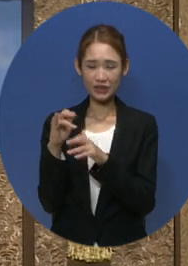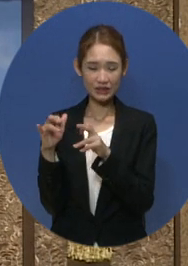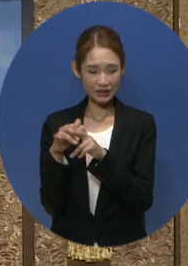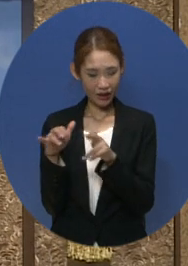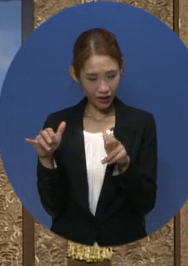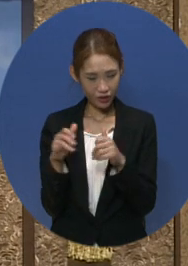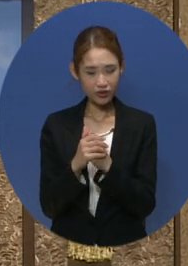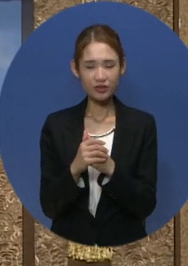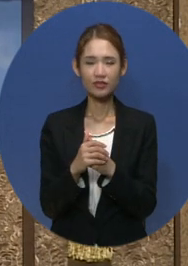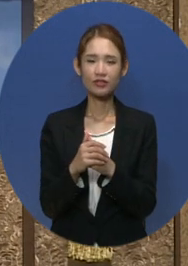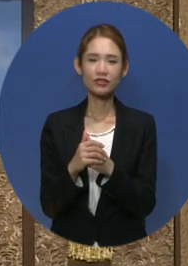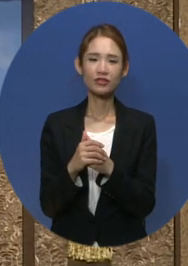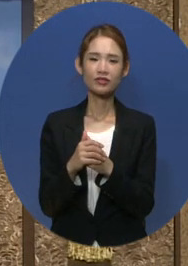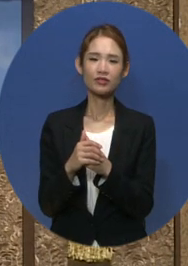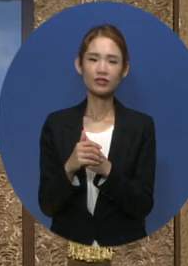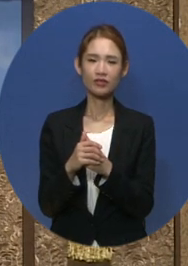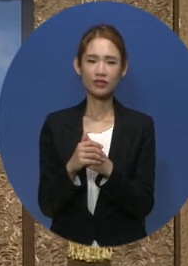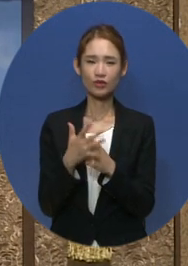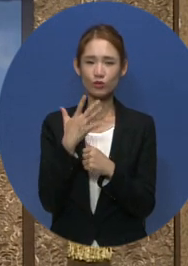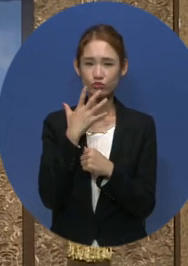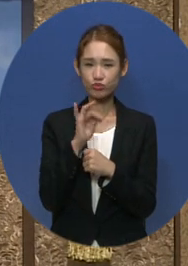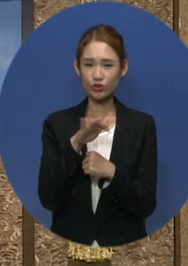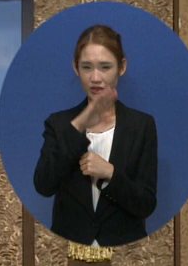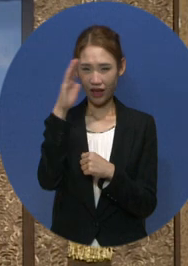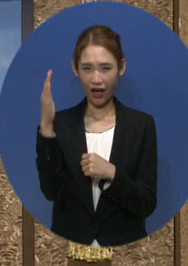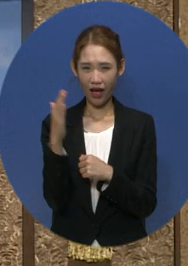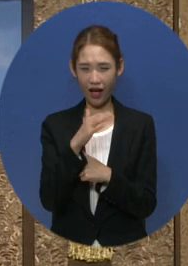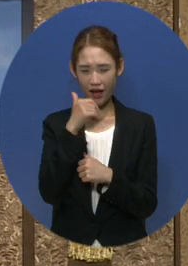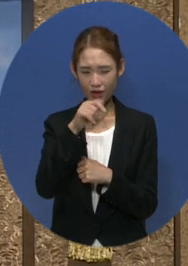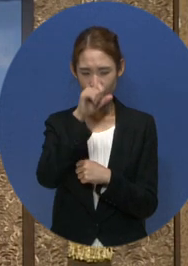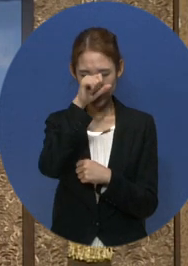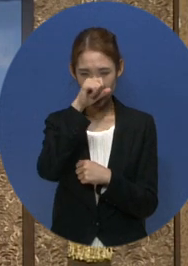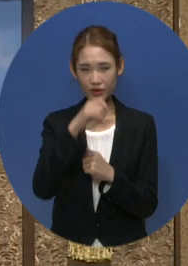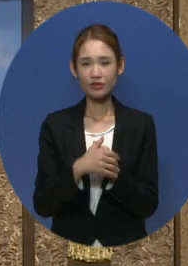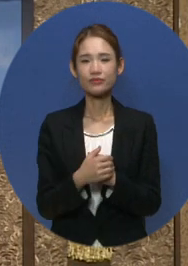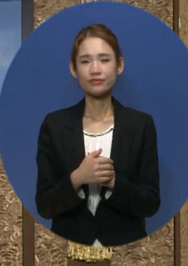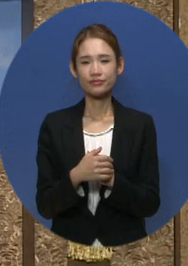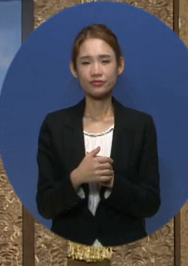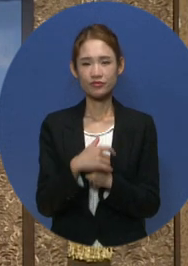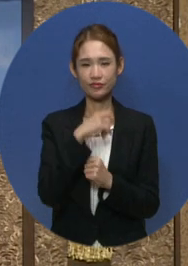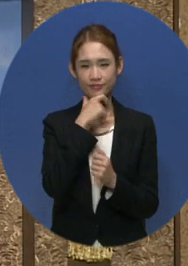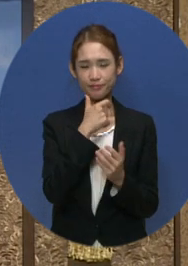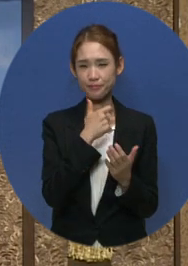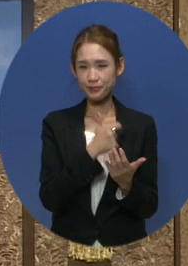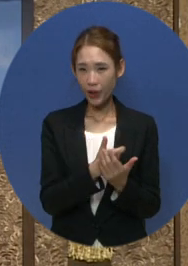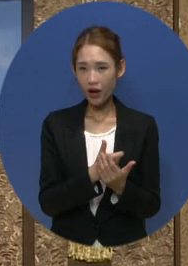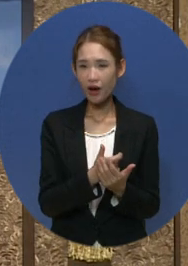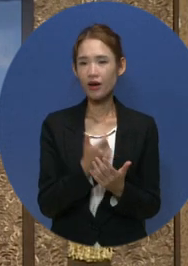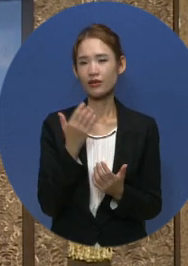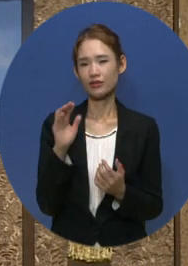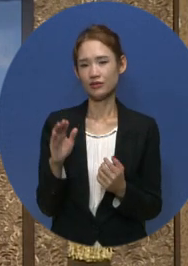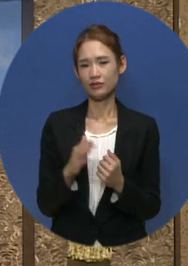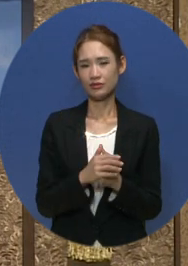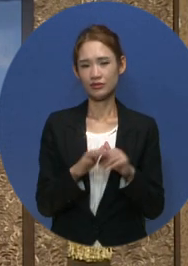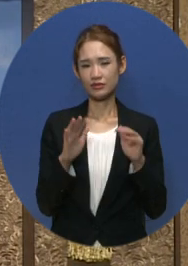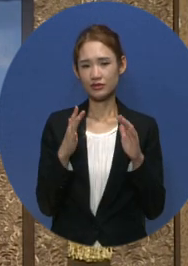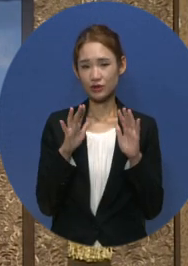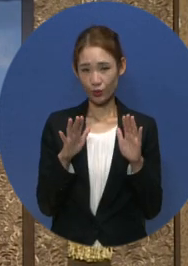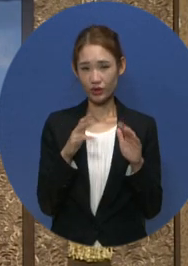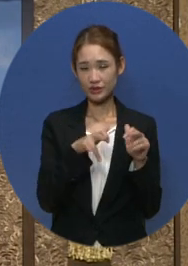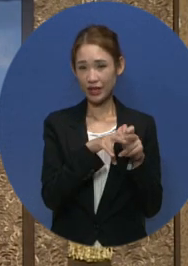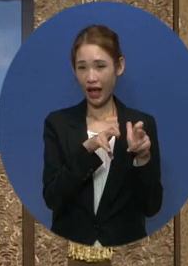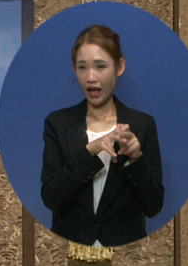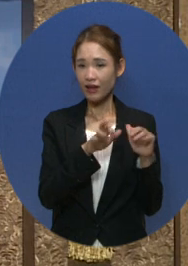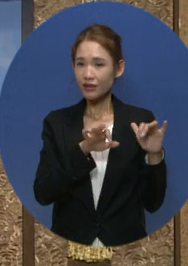연주자도 뭐 비장애 예. 연주자도 하고 이제 물론 다 수준급 연주자들입니다만은 네. 그 참 감동이 있었는데 이번에도 물론 장애